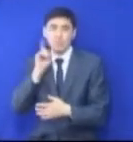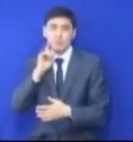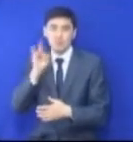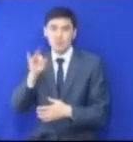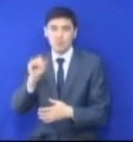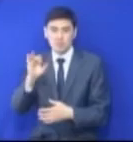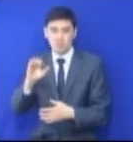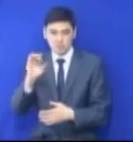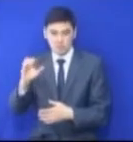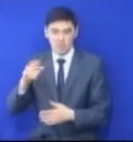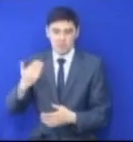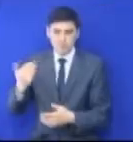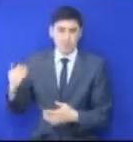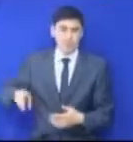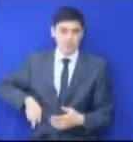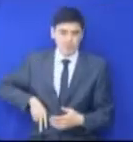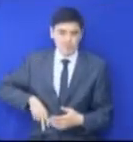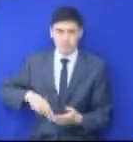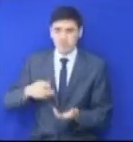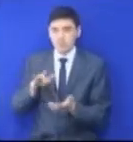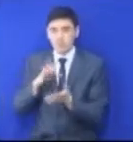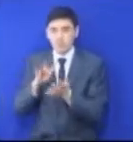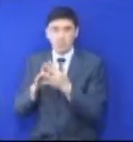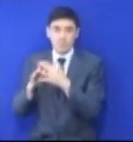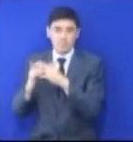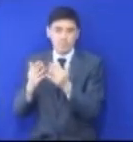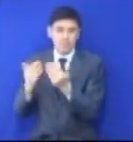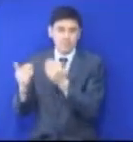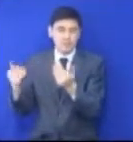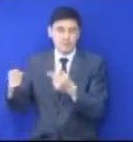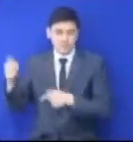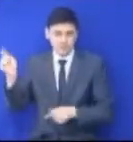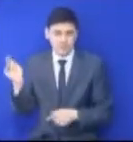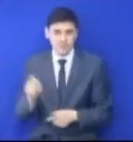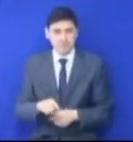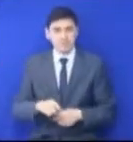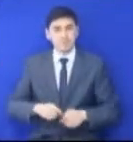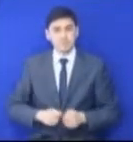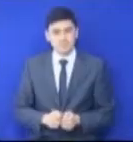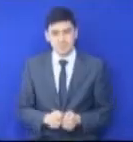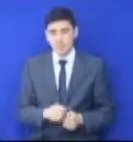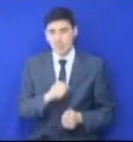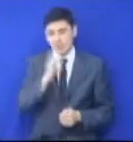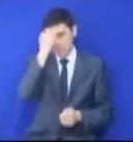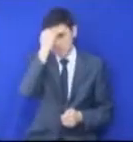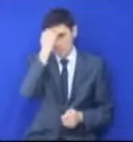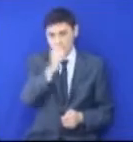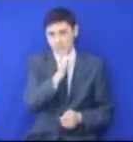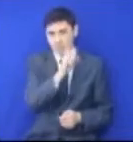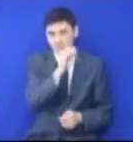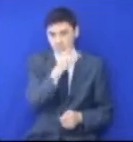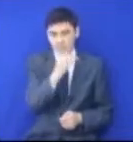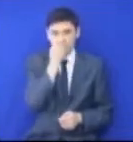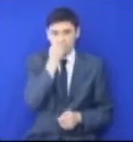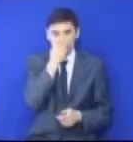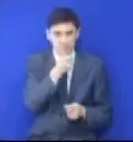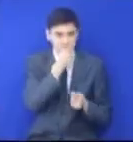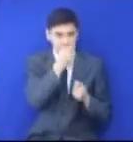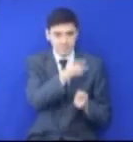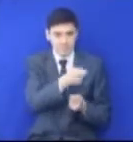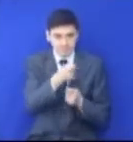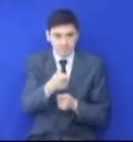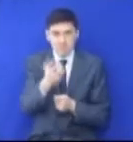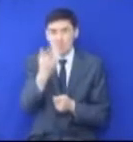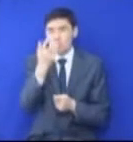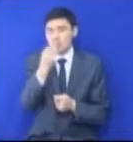центров, депутаты молодежных маслихатов, городов и районов. Во время мероприятия участники возложили цветы к памятнику Абая Кунанбаева, посетили